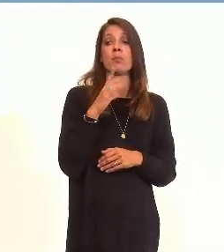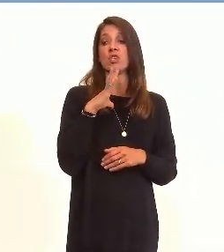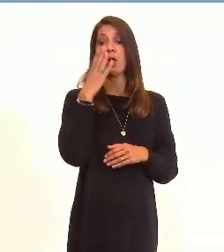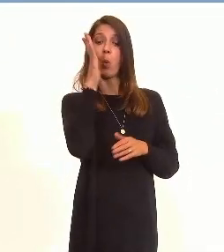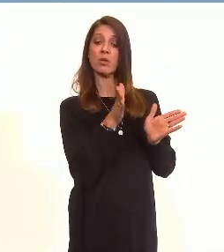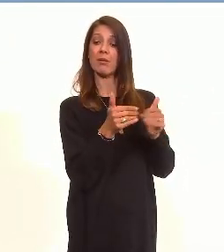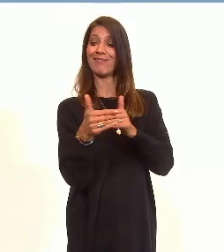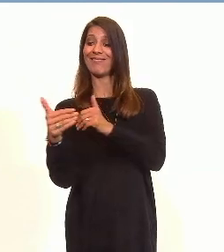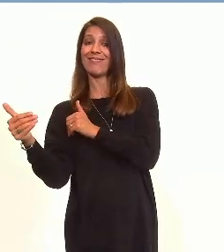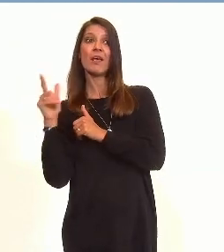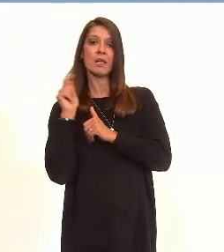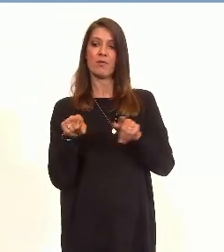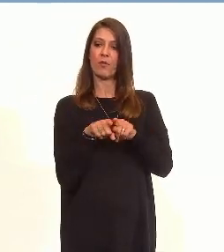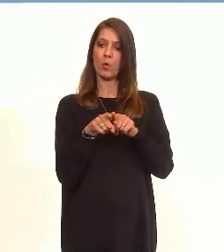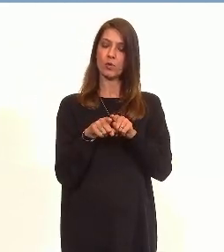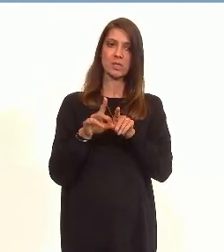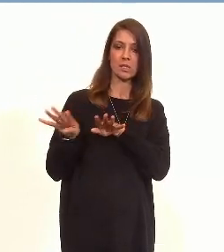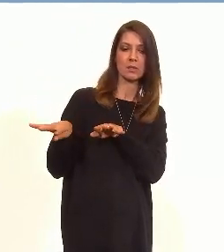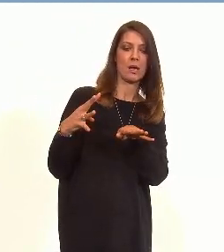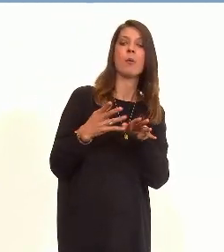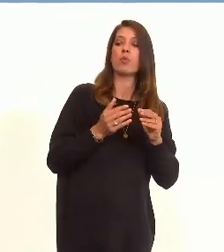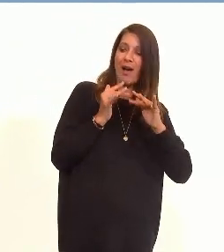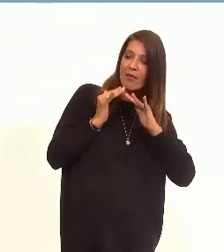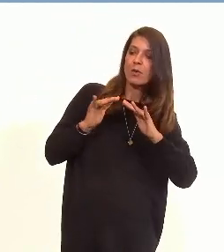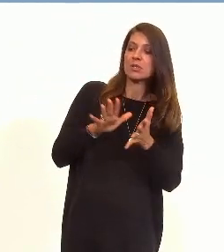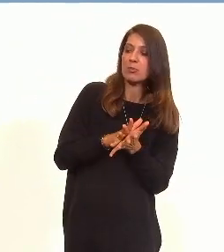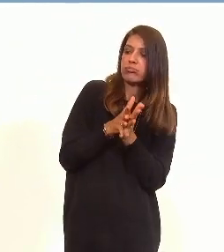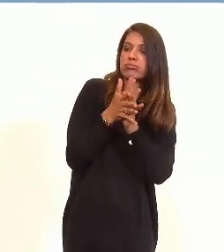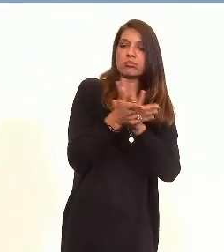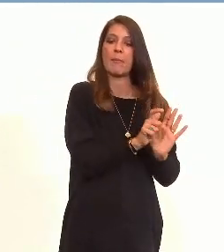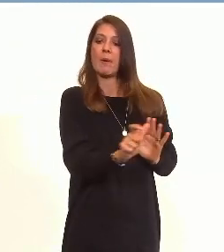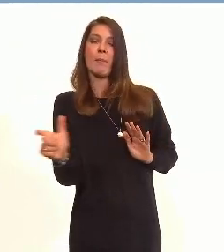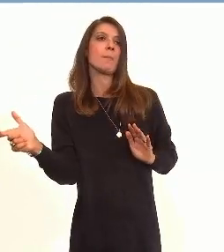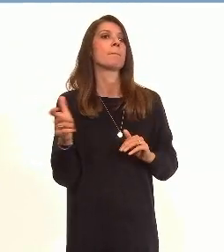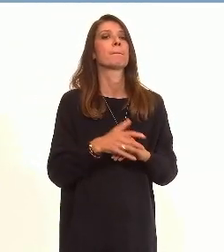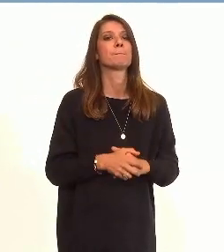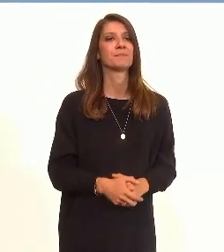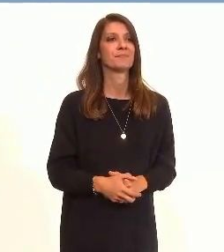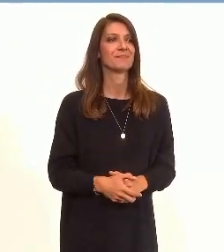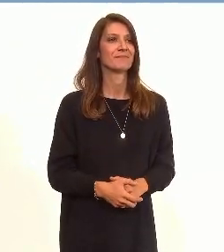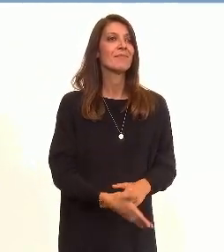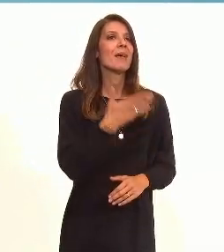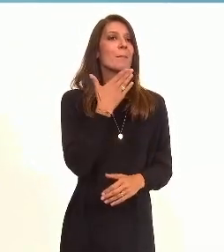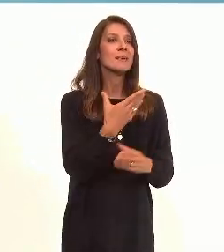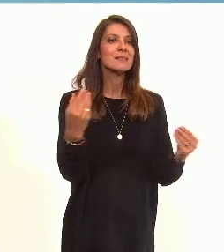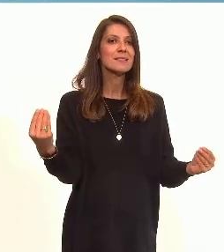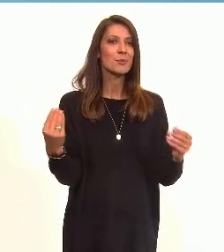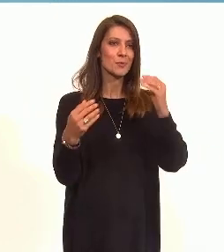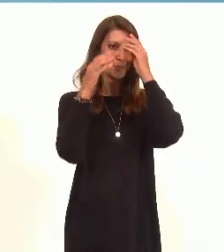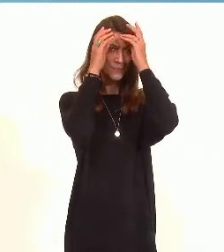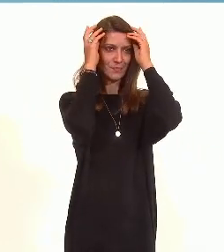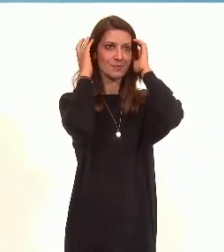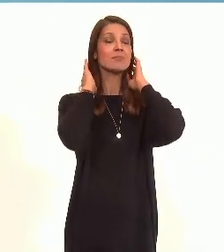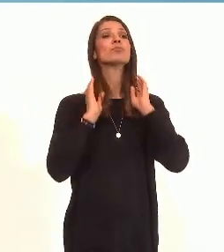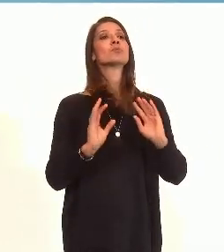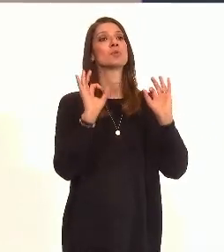vont déterminer l'avenir de ces personnes, que se joue, à mon avis, tout l'enjeu de la question de la participation. Merci beaucoup Pierre-Yves Baudot, et on le voit bien,